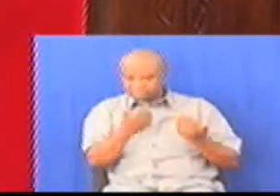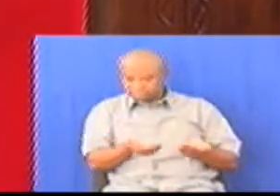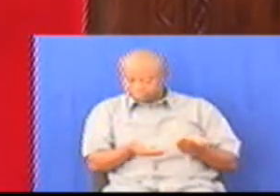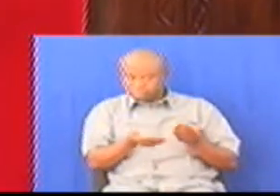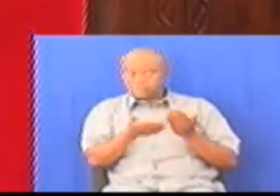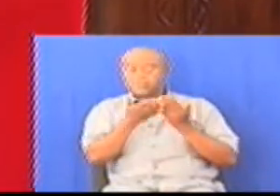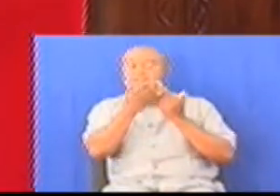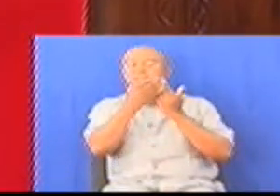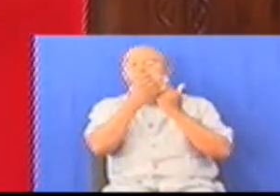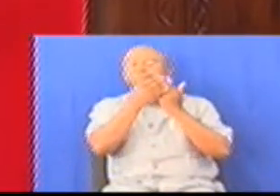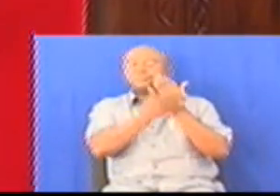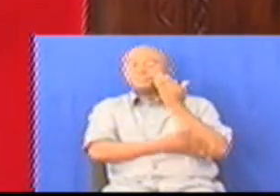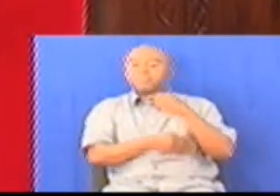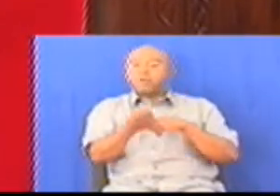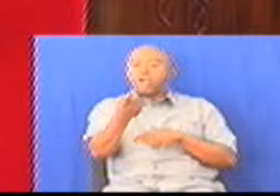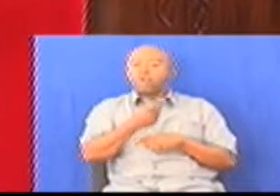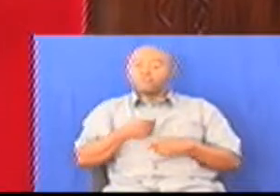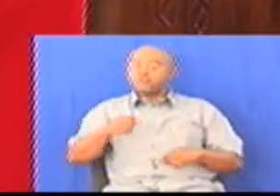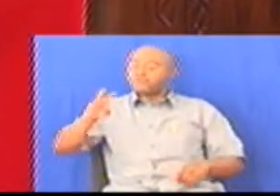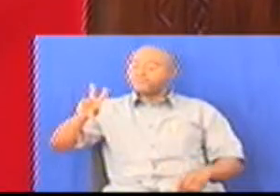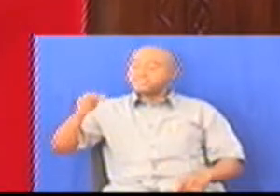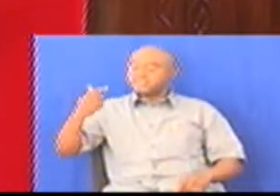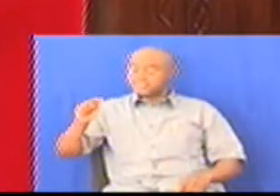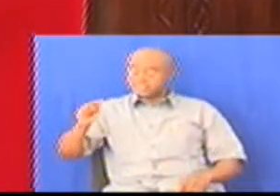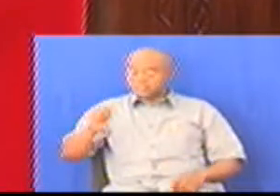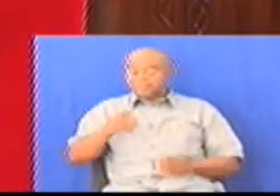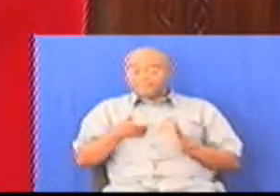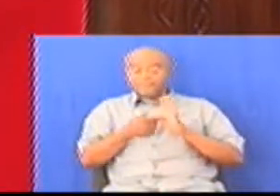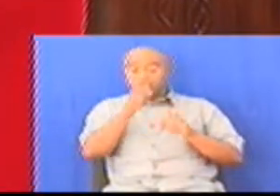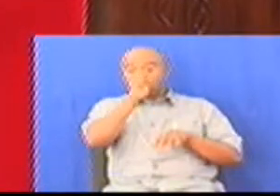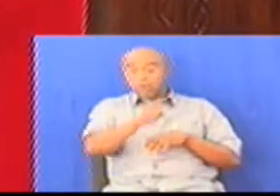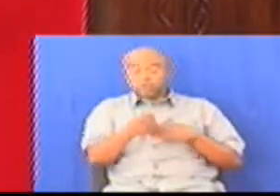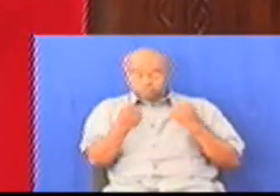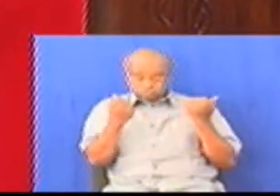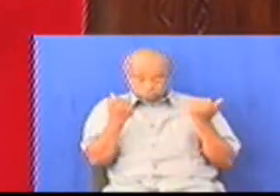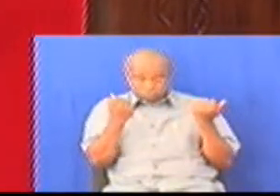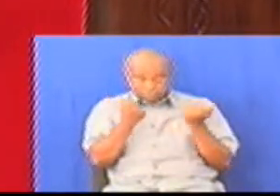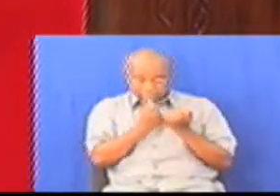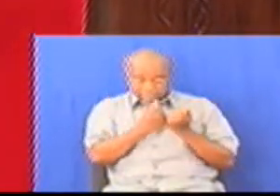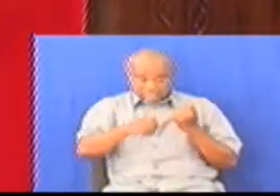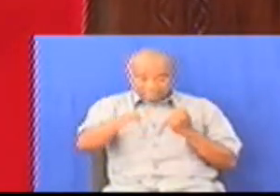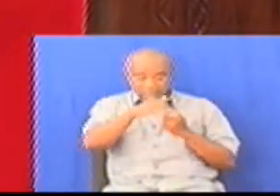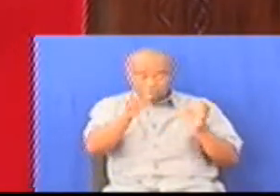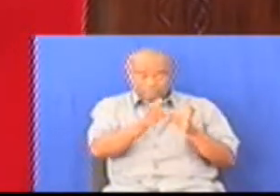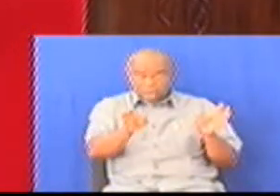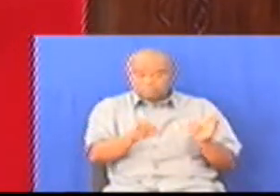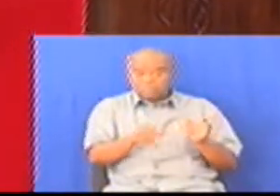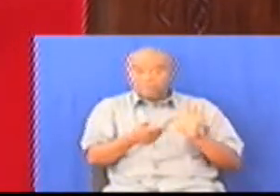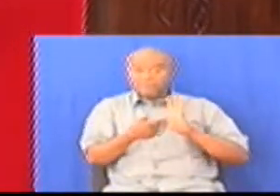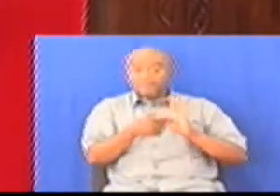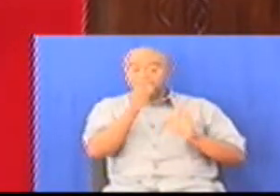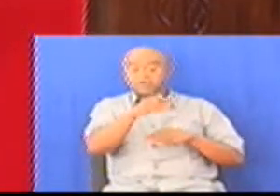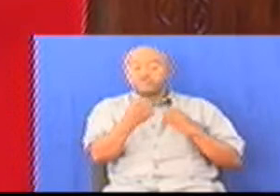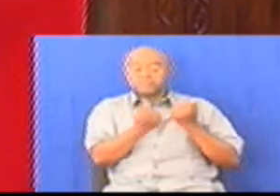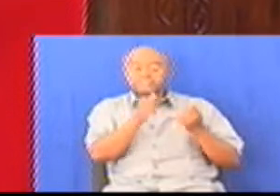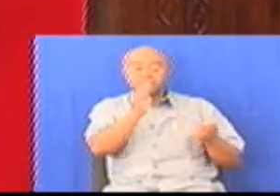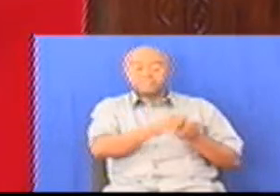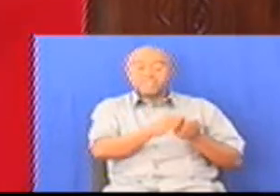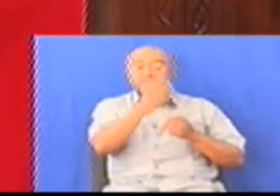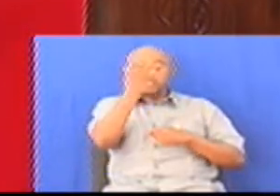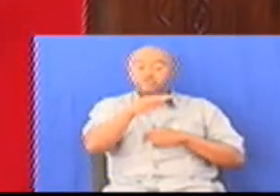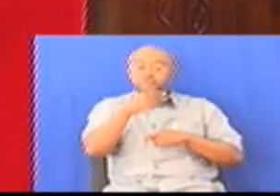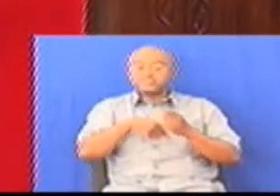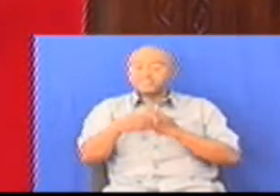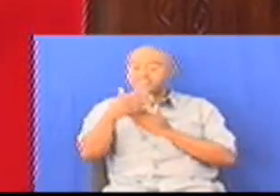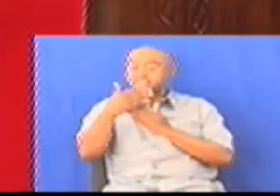ya wazalishaji walio ndani ya maeneo maalum kwa maana ya special economic zones wanaozalisha bidhaa na kuuza ndani ya nchi kwa